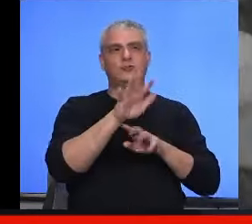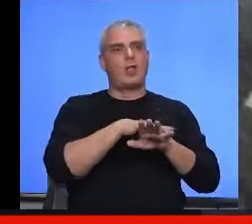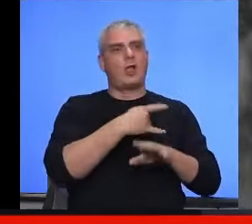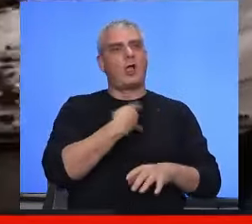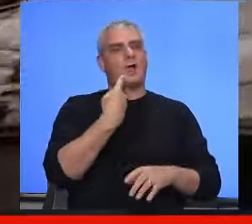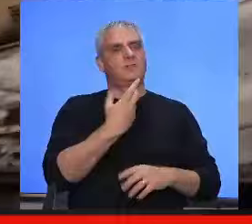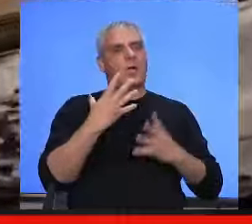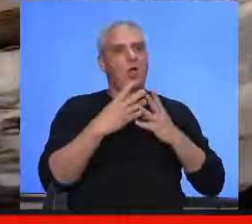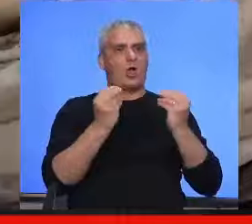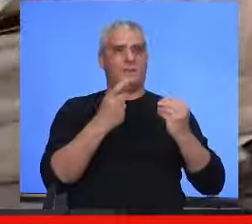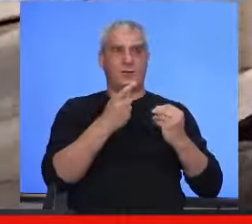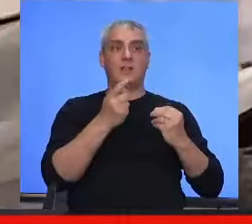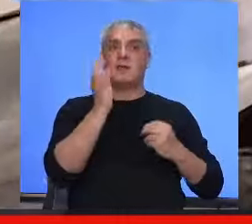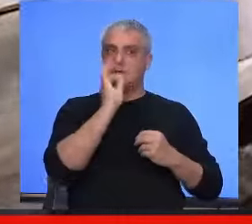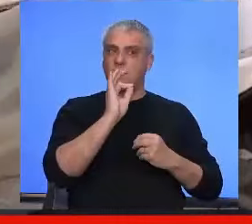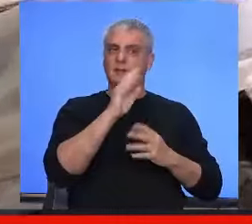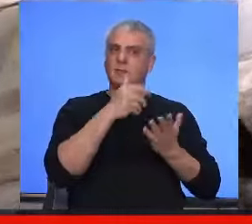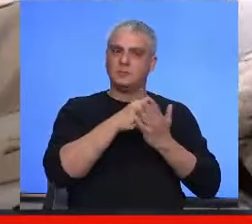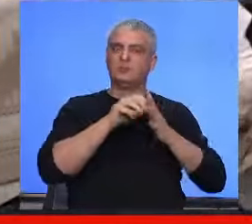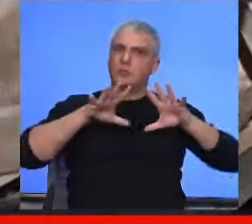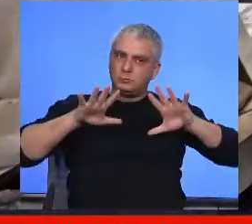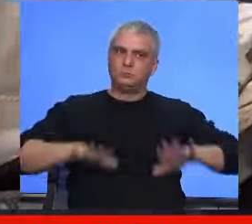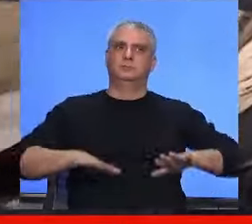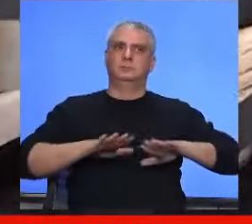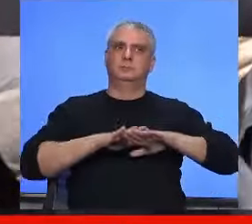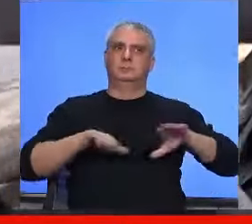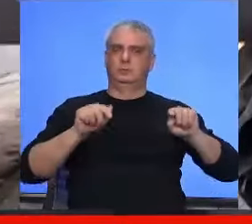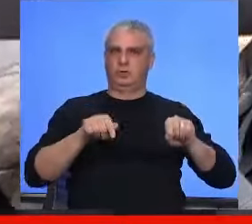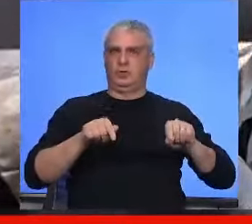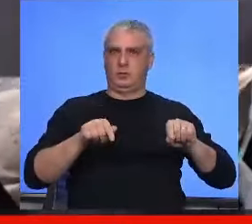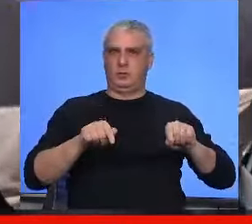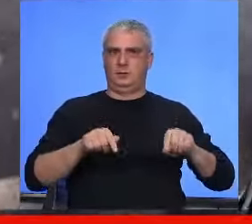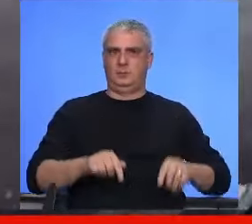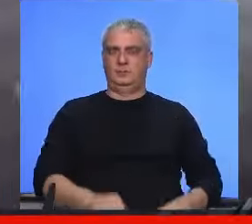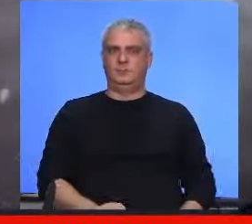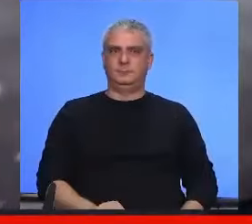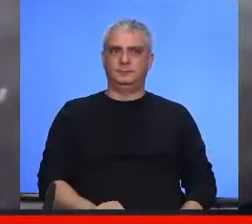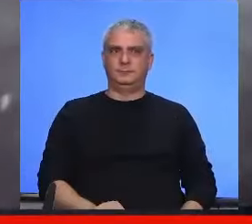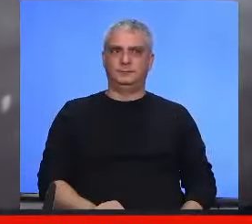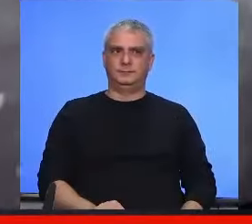אובדן, ולמרות הכל, הם החליטו להיאחז בקרקע.